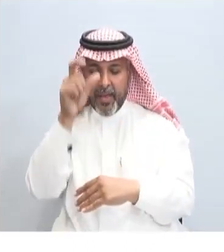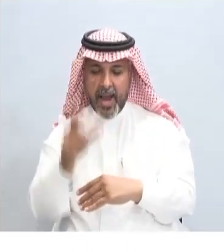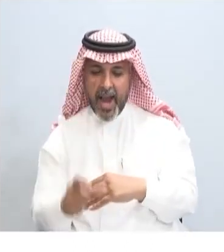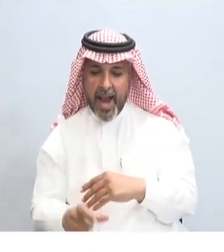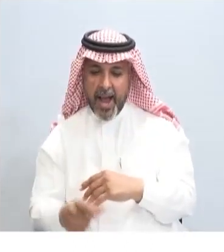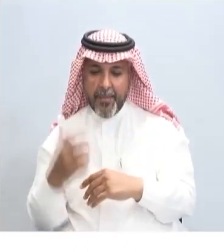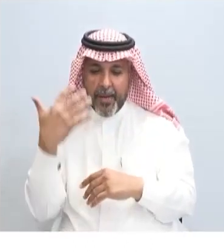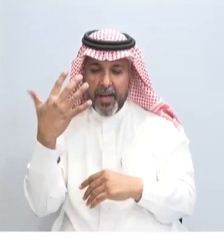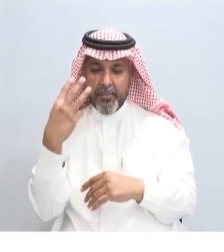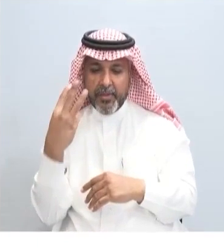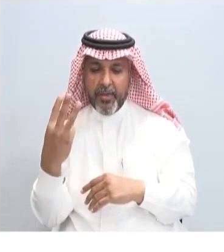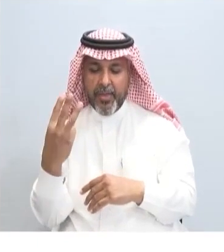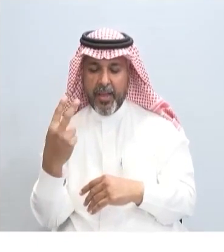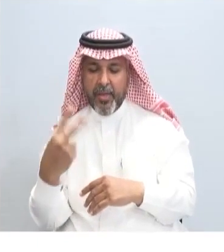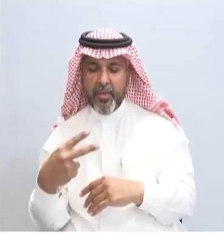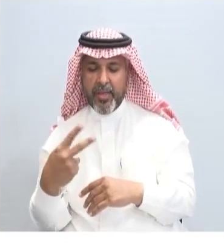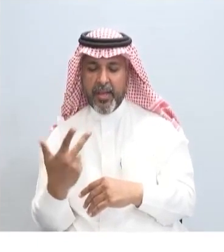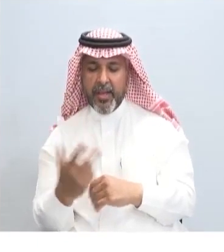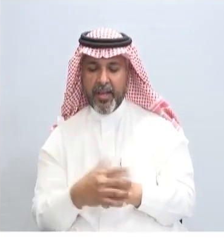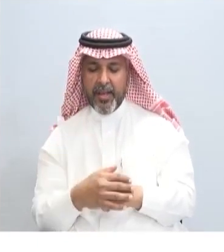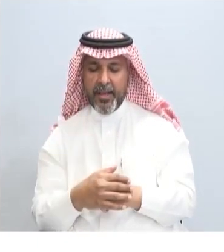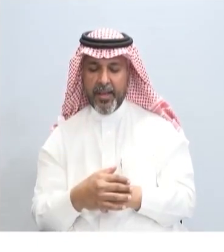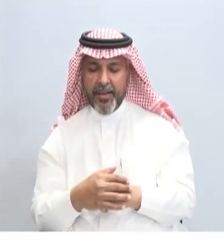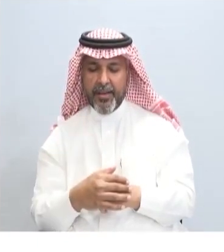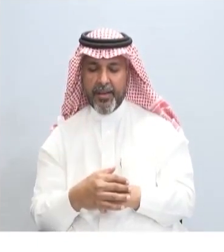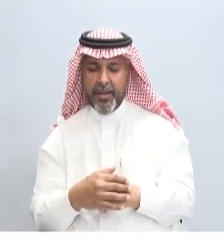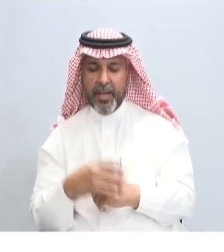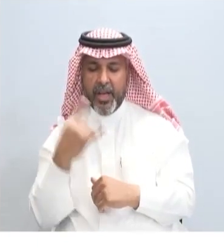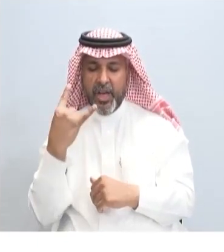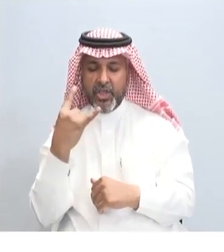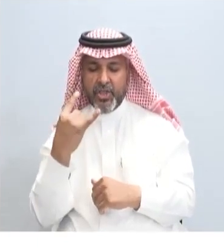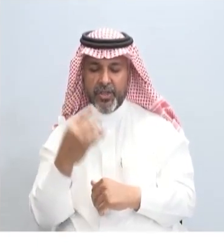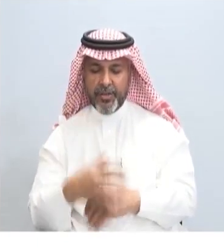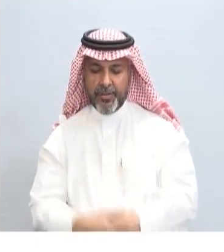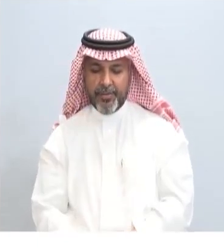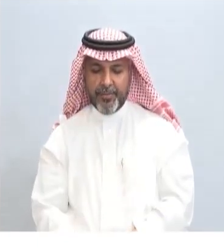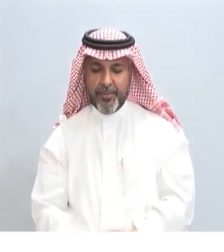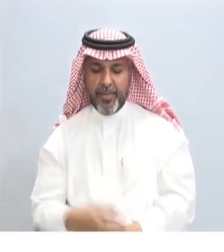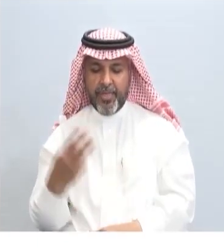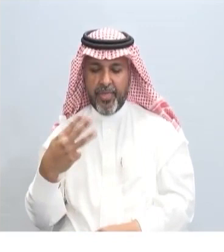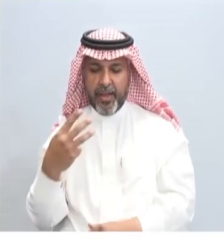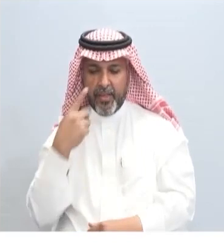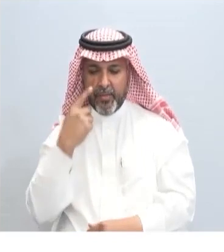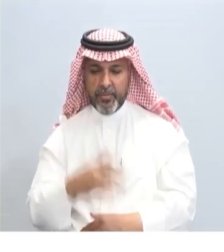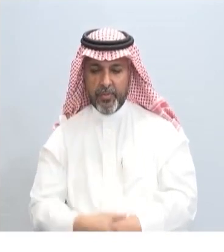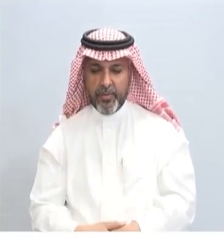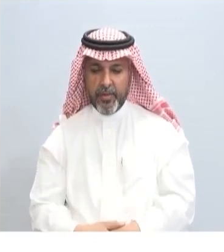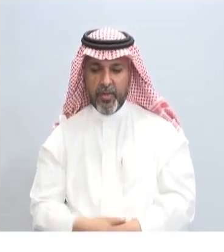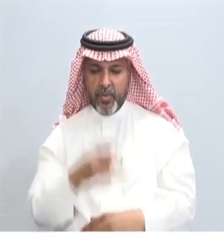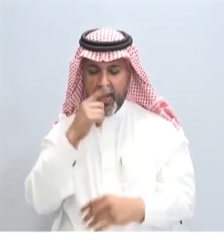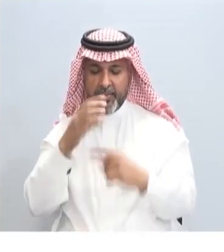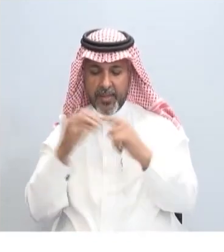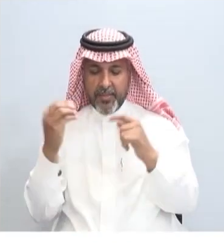عدد اللوحات عندي 5 وثلا وث وصفر اذا عندنا ع لوحات من اصل 30 اما